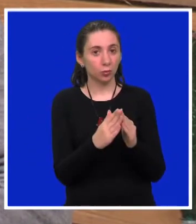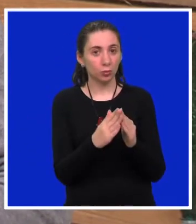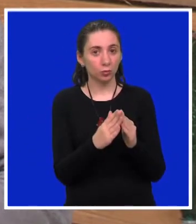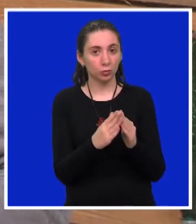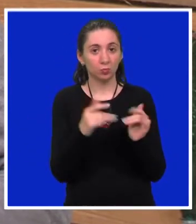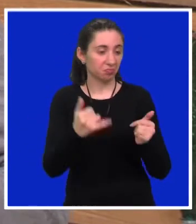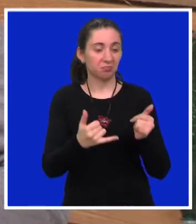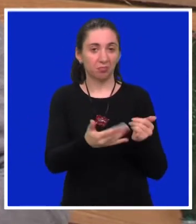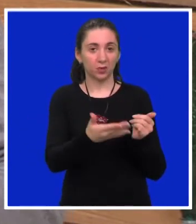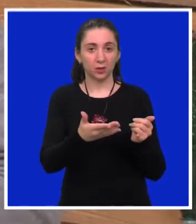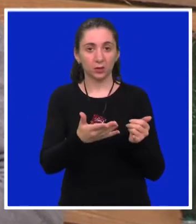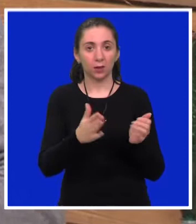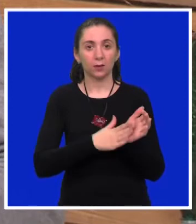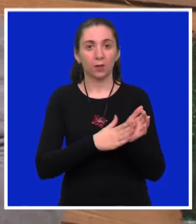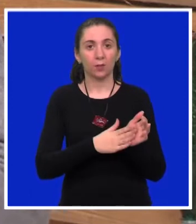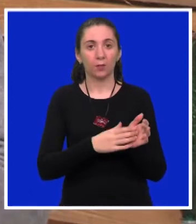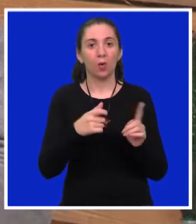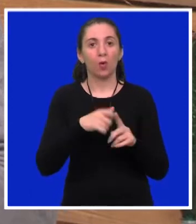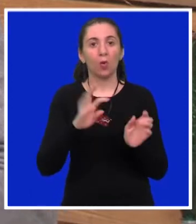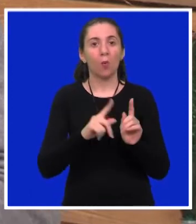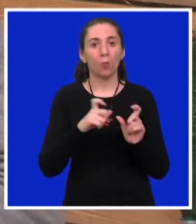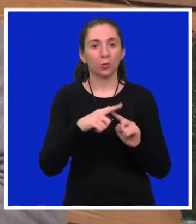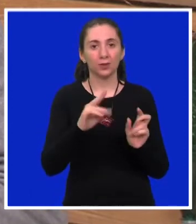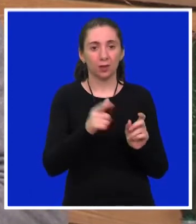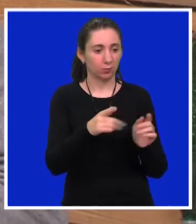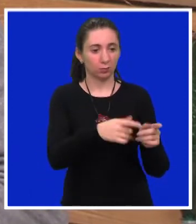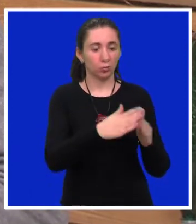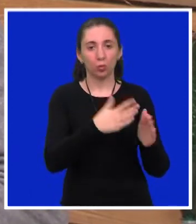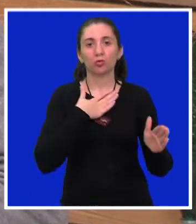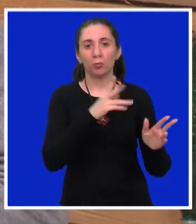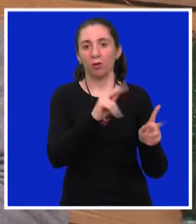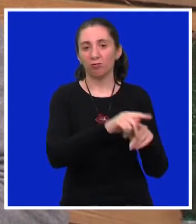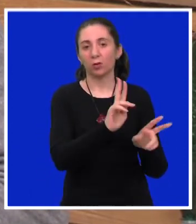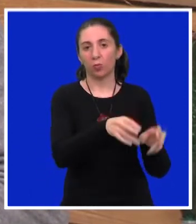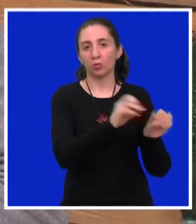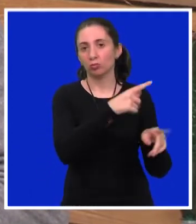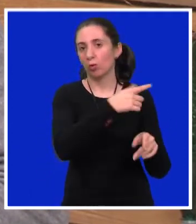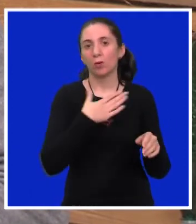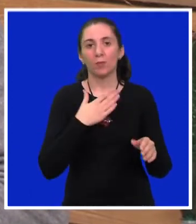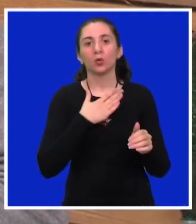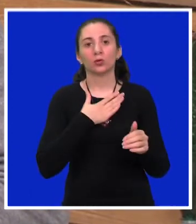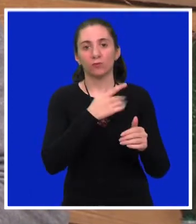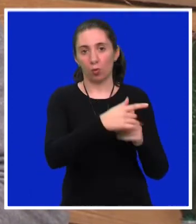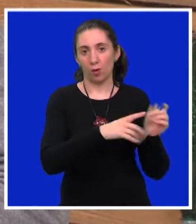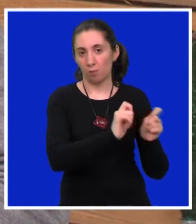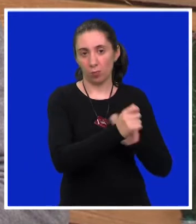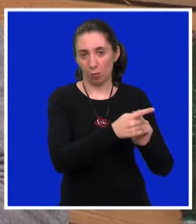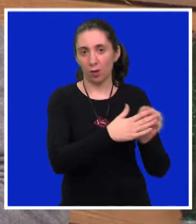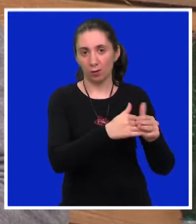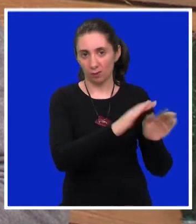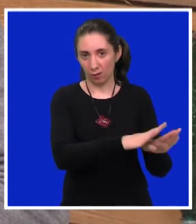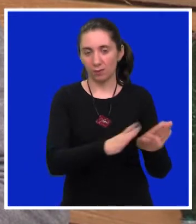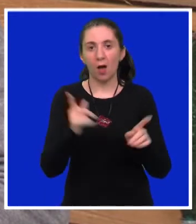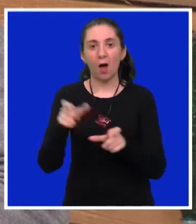kućama, na koncu i već sad, pogotovo recimo kod kompostiranja, već sad se ovoga događaju neke kvalitativne promjene.